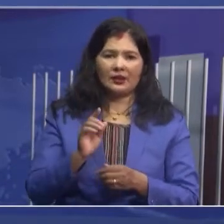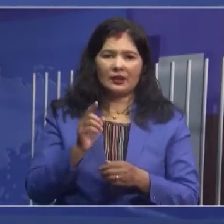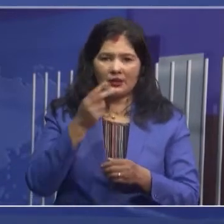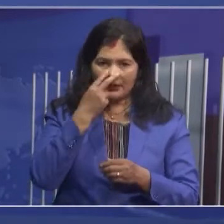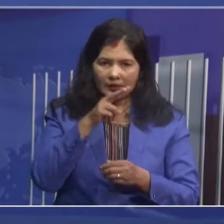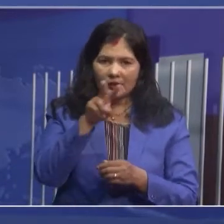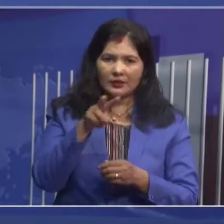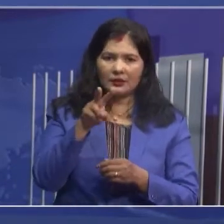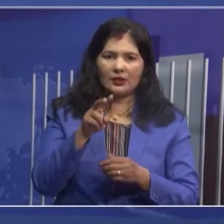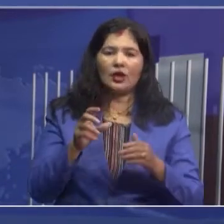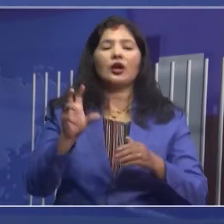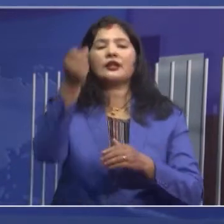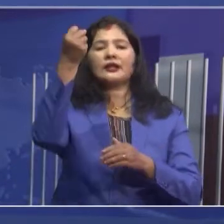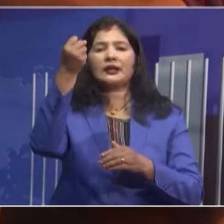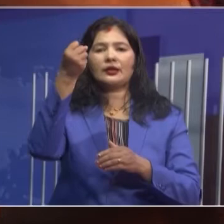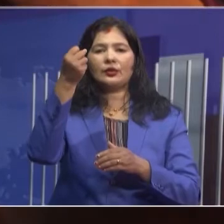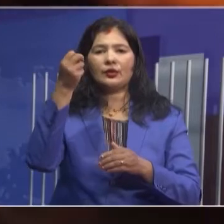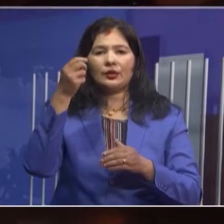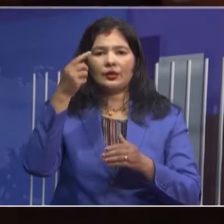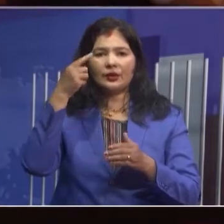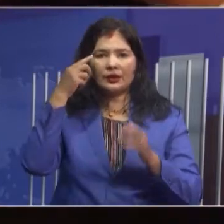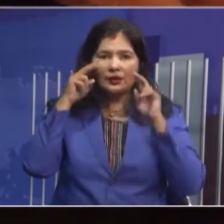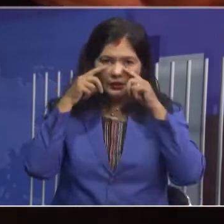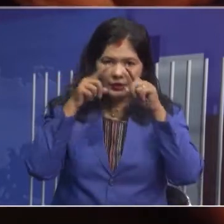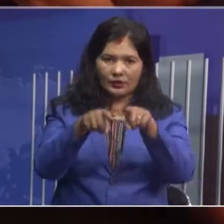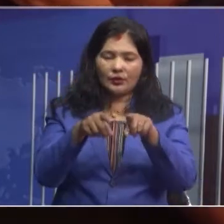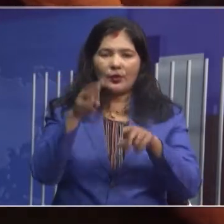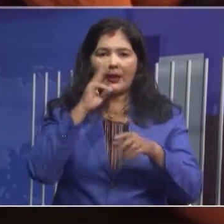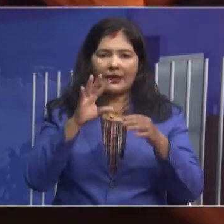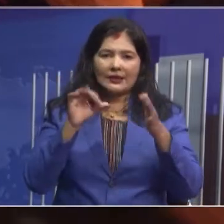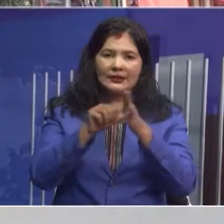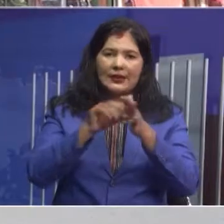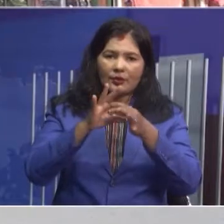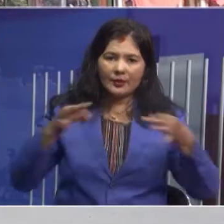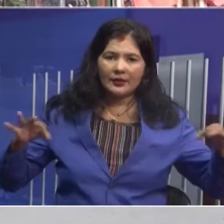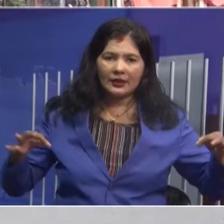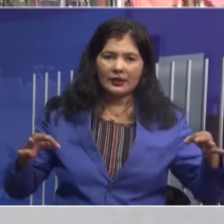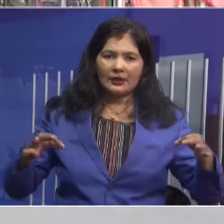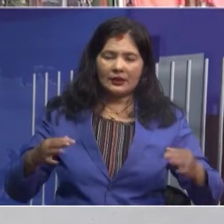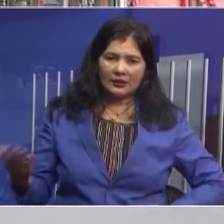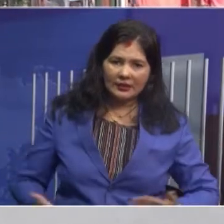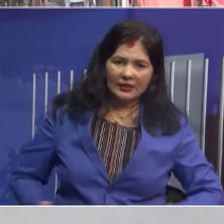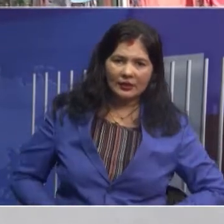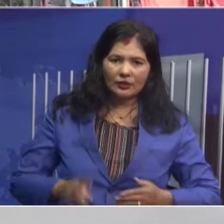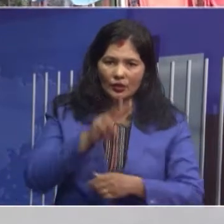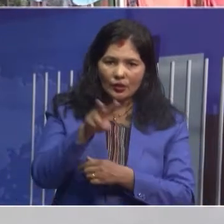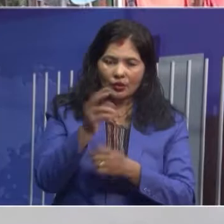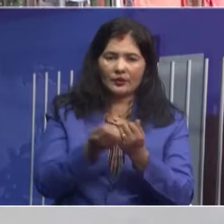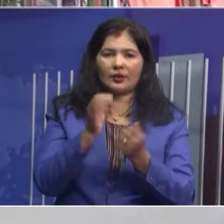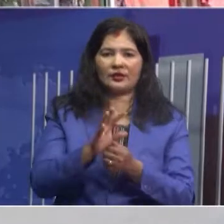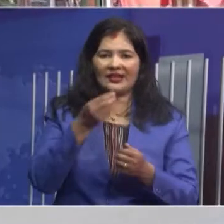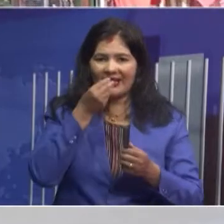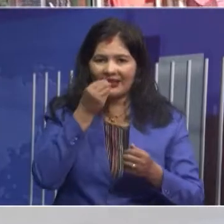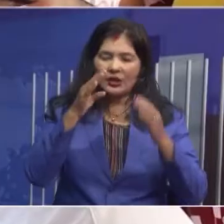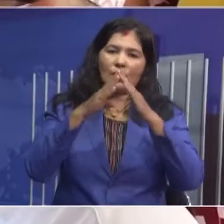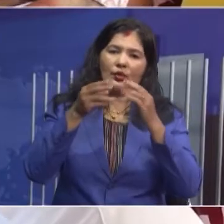निरीक्षण अधिकारी जुरा सिंह माझेको नेतृत्वमा जिल्लाका विभिन्न स्थानमा बजार अनुगमन गरिएको छ। फेन्सी, खाद्यान्न,